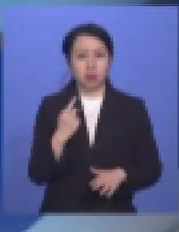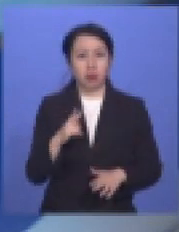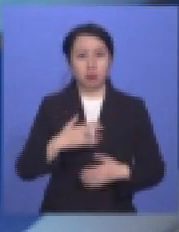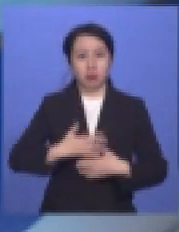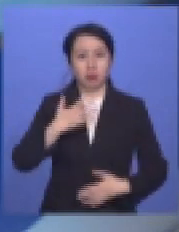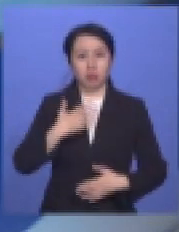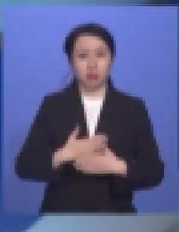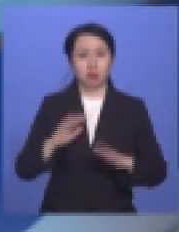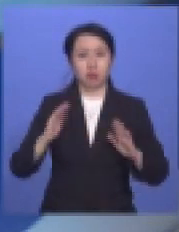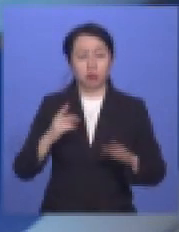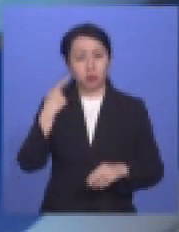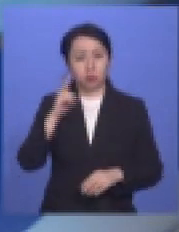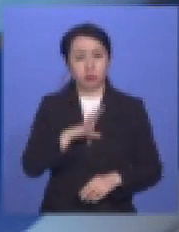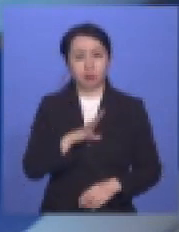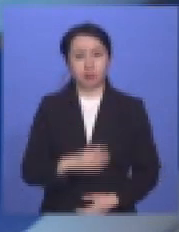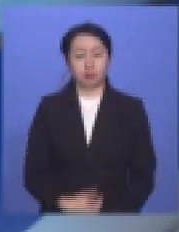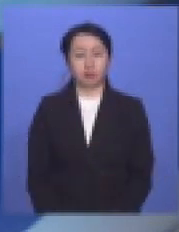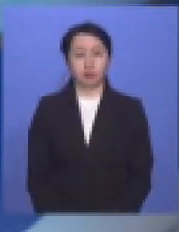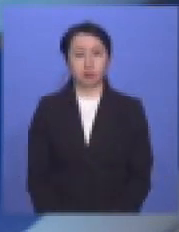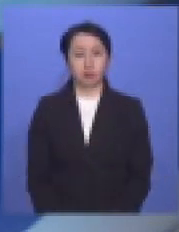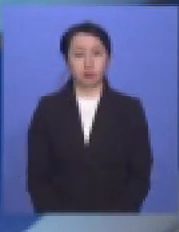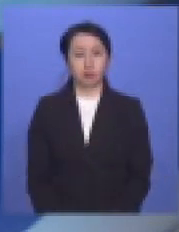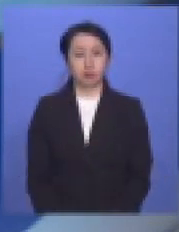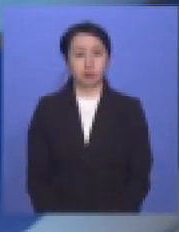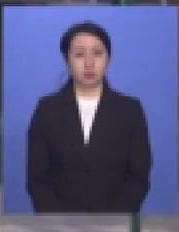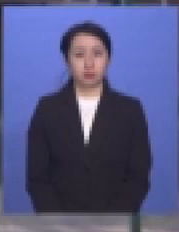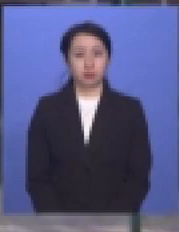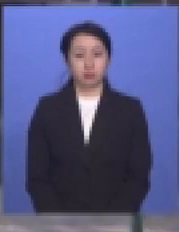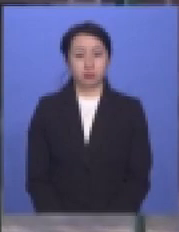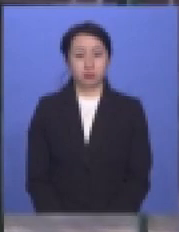из квартир многоэтажки. В ситуации разбиралась Наталья Аитова.